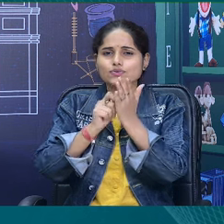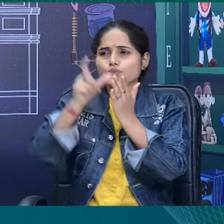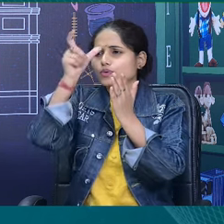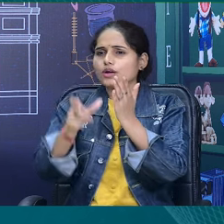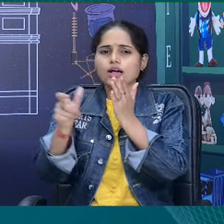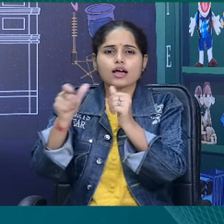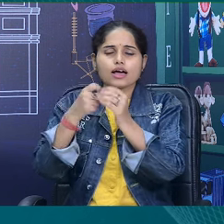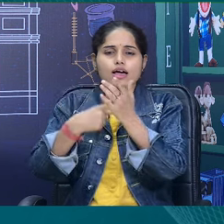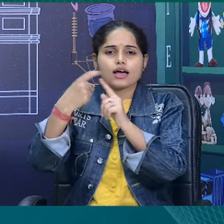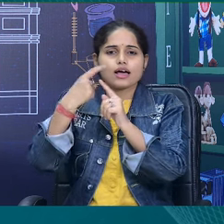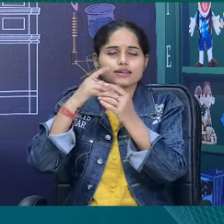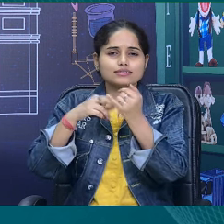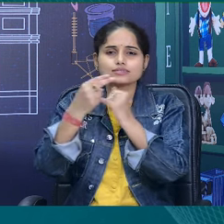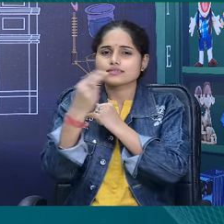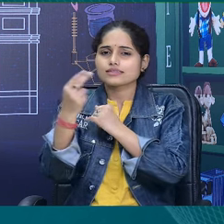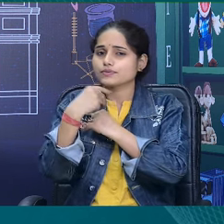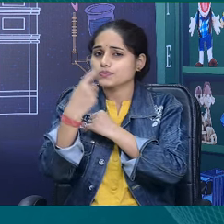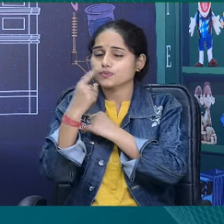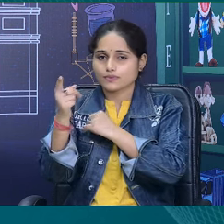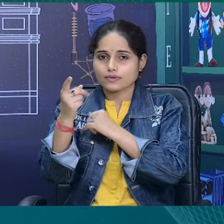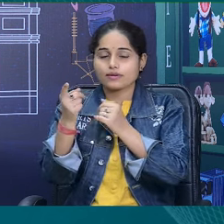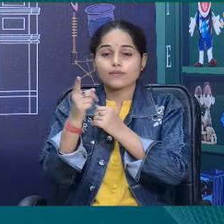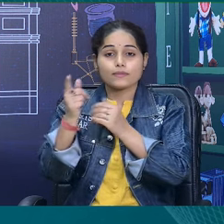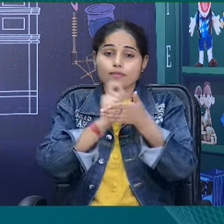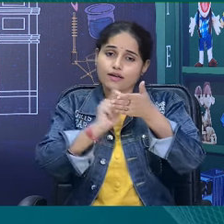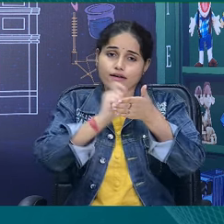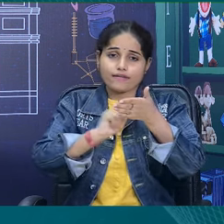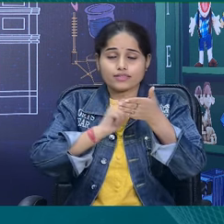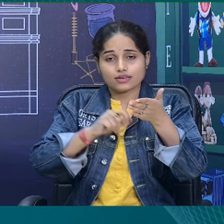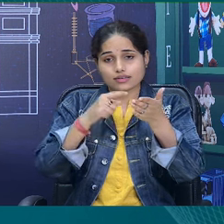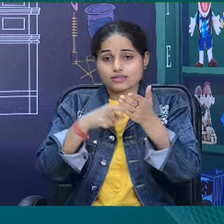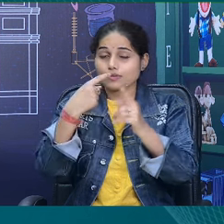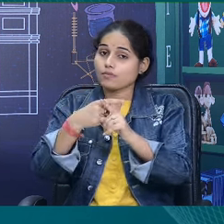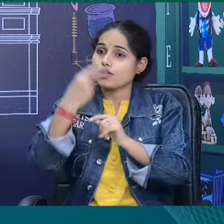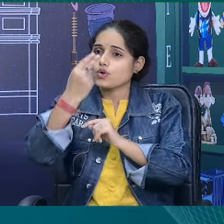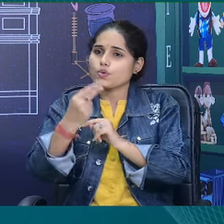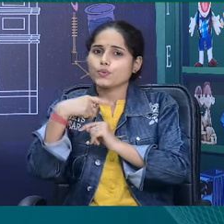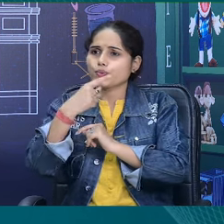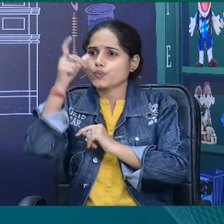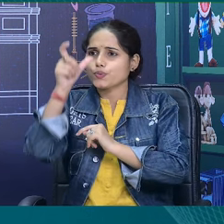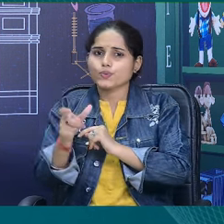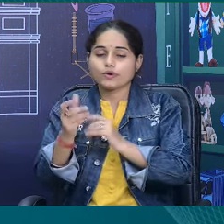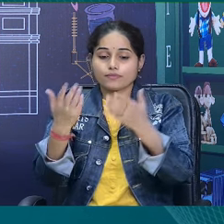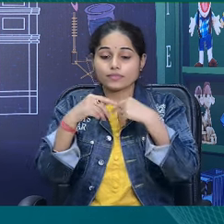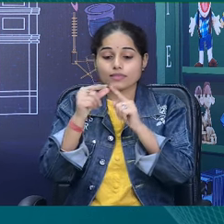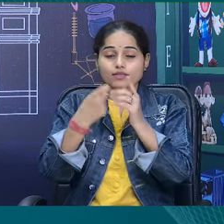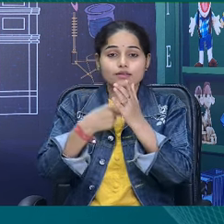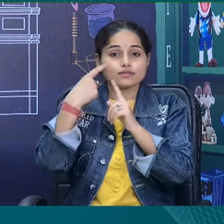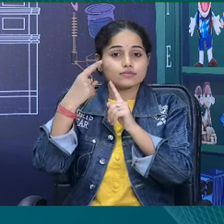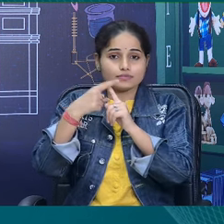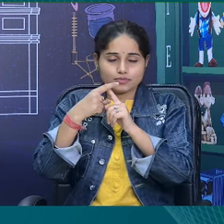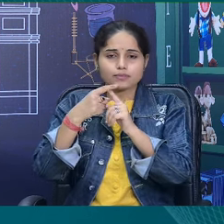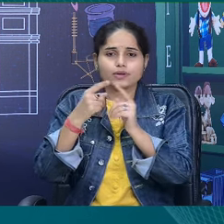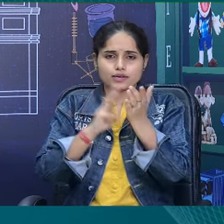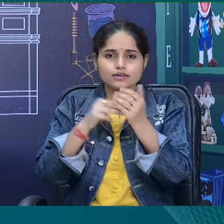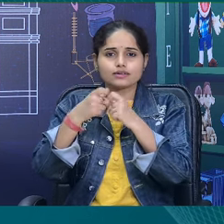कि वह कविता कहते-कहते भी ड्रॉइंग करते थे व्हाट इज प्रिंट मेकिंग प्रिंट मेकिंग के बारे में मैम ने बहुत